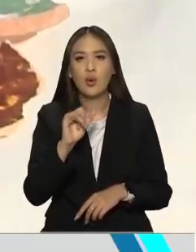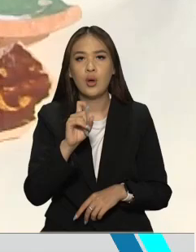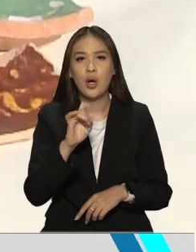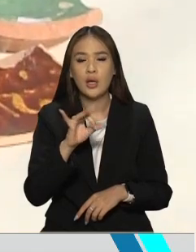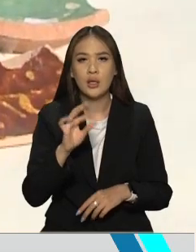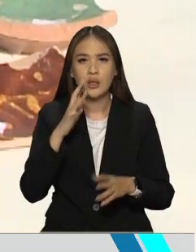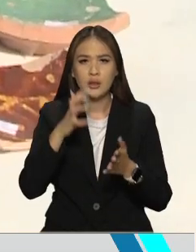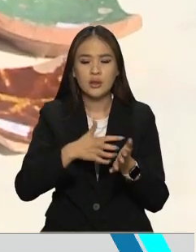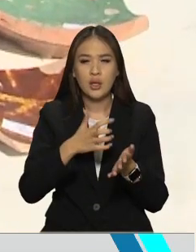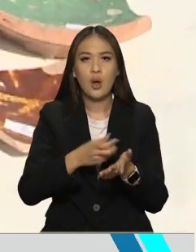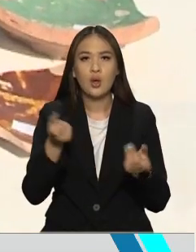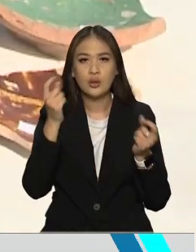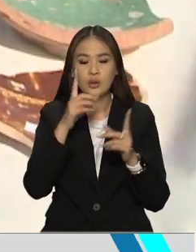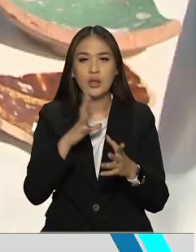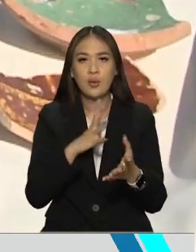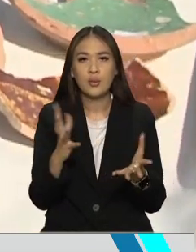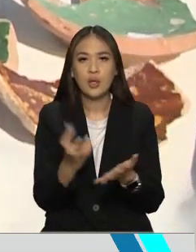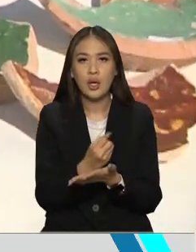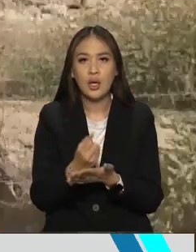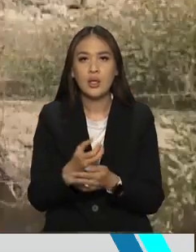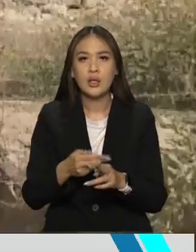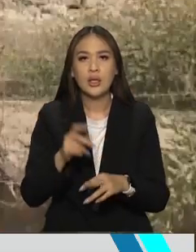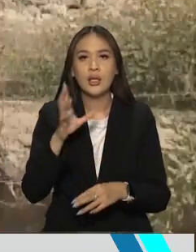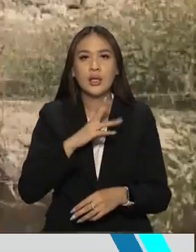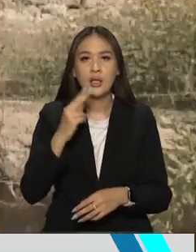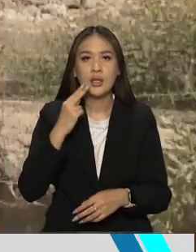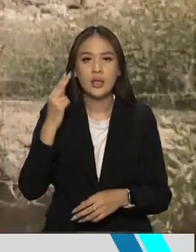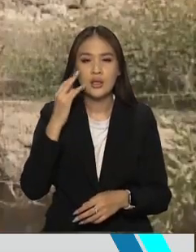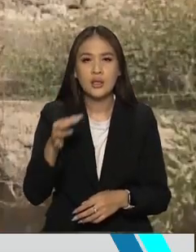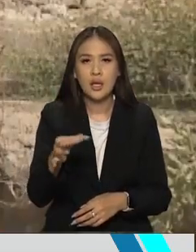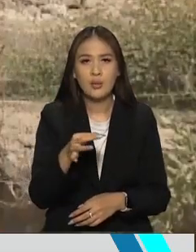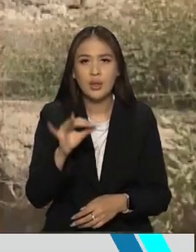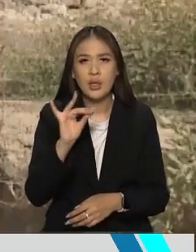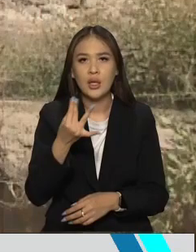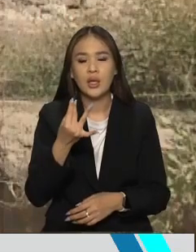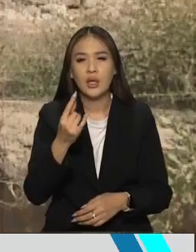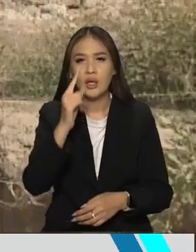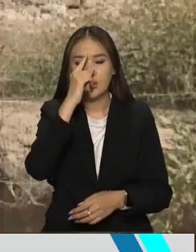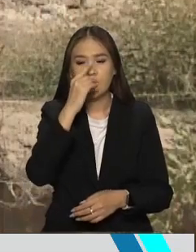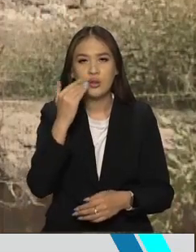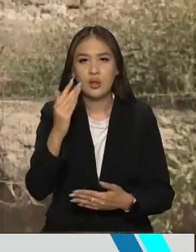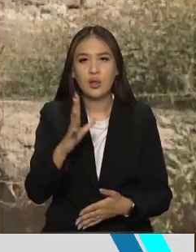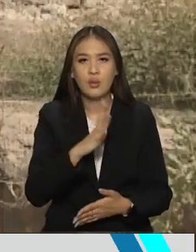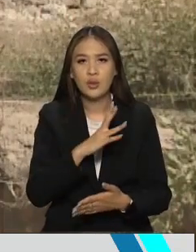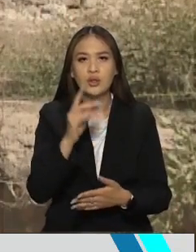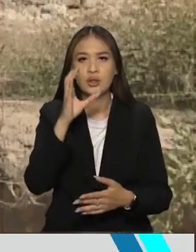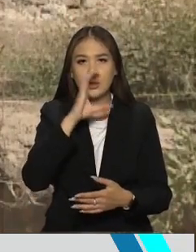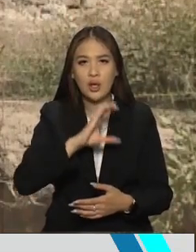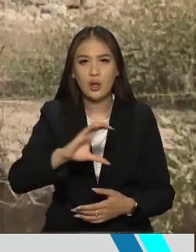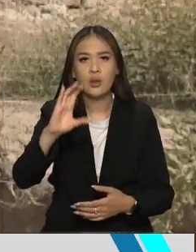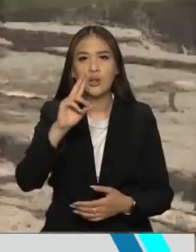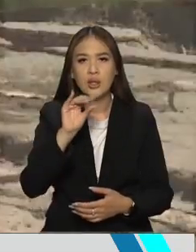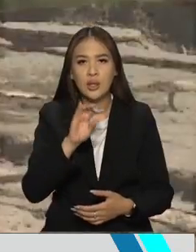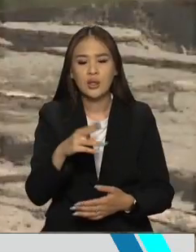ценные артефакты найденные при раскопках китайская монета насекомые обитающая на берегу Индийского океана рисунки слонов редких рыб и